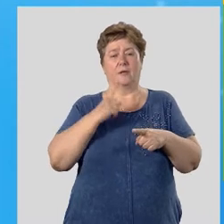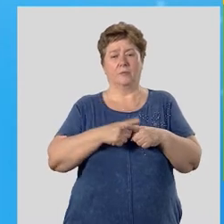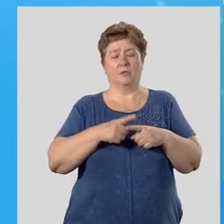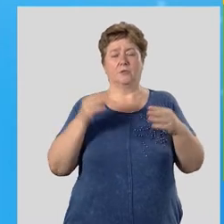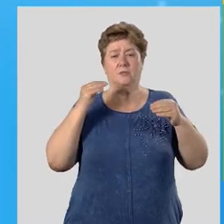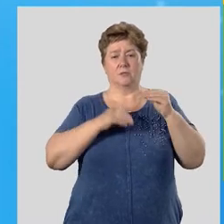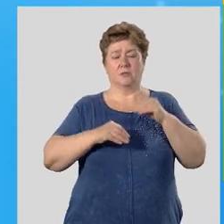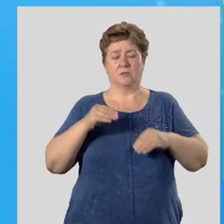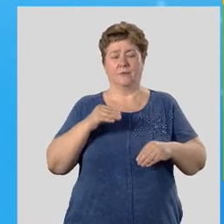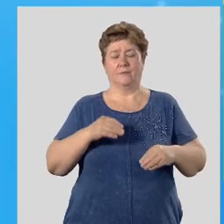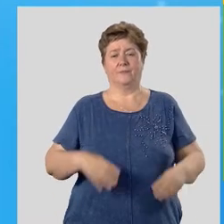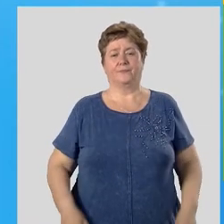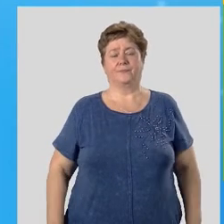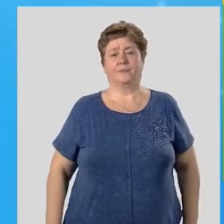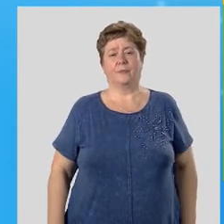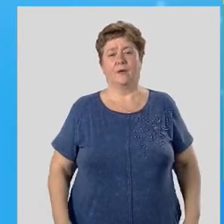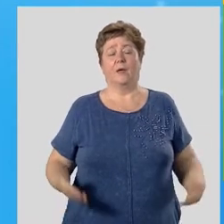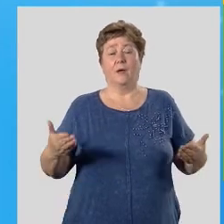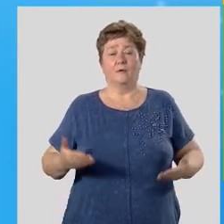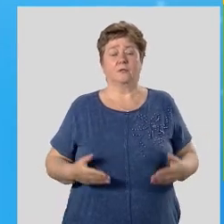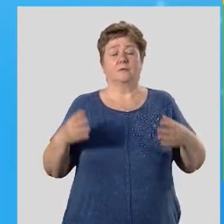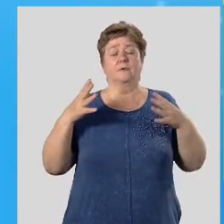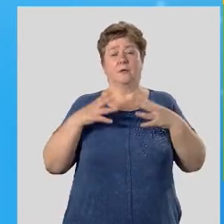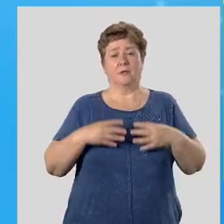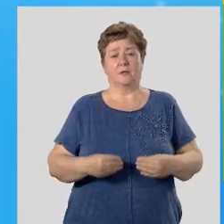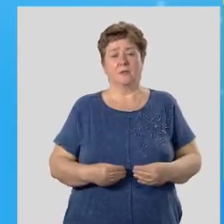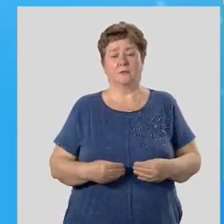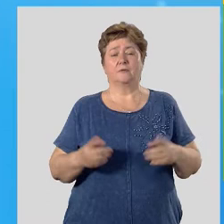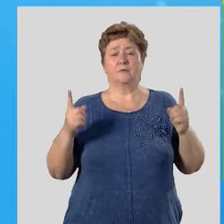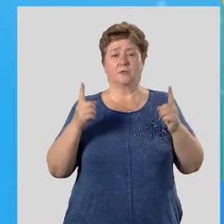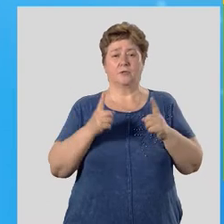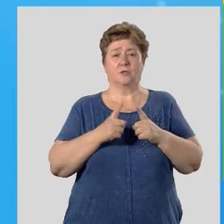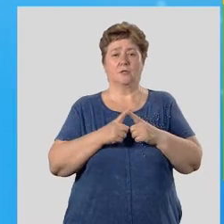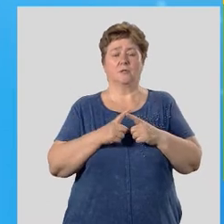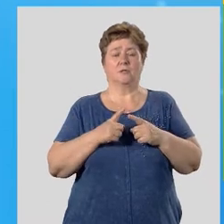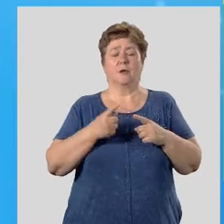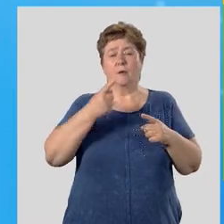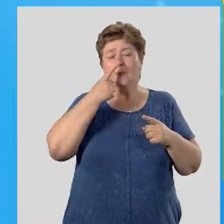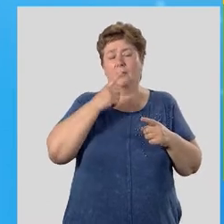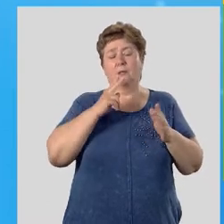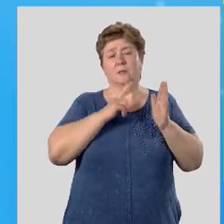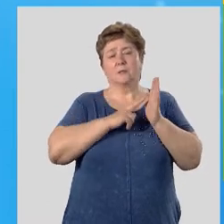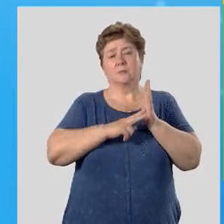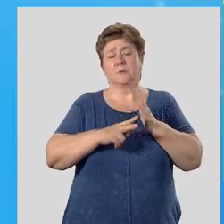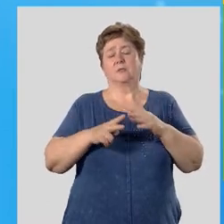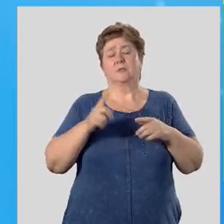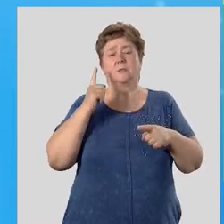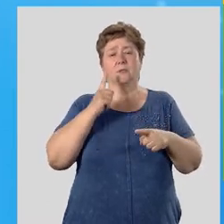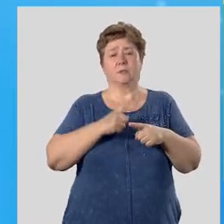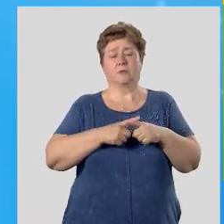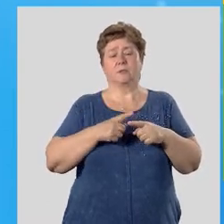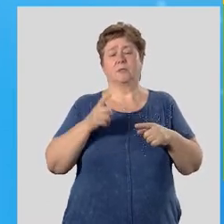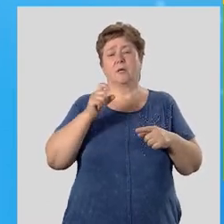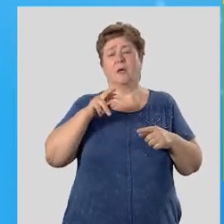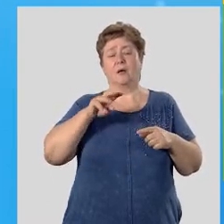химический состав. В живых организмах встречается около 70